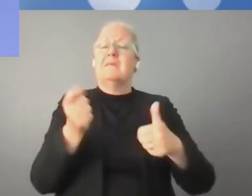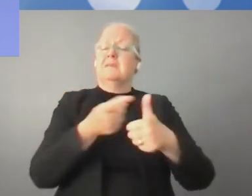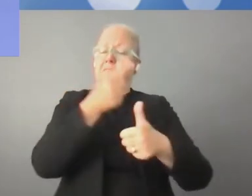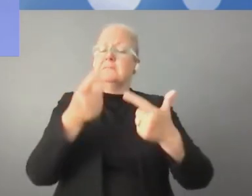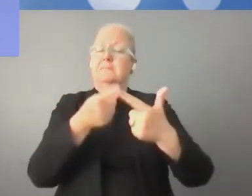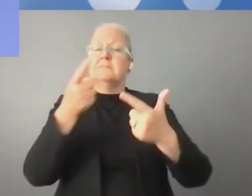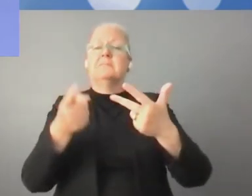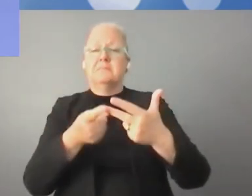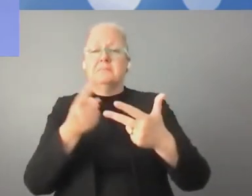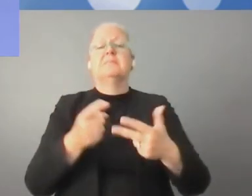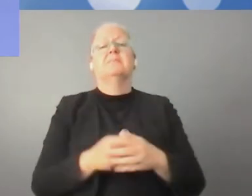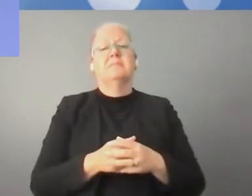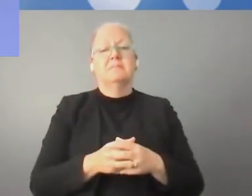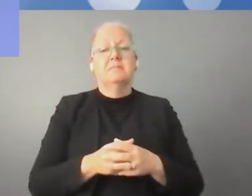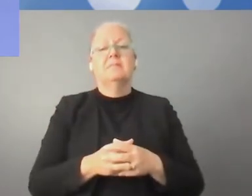مقطوعات موسيقية